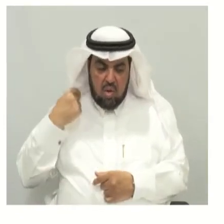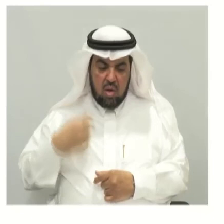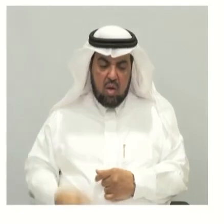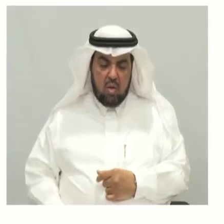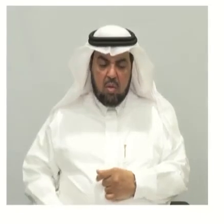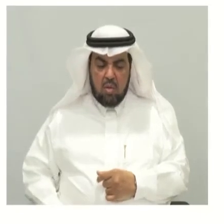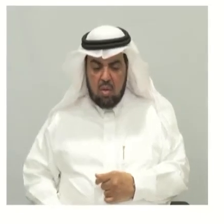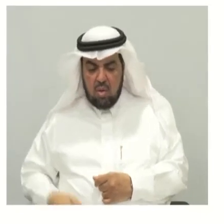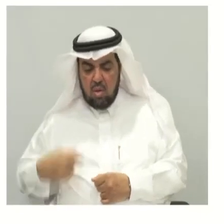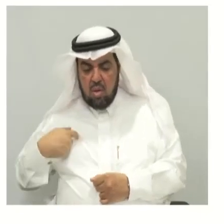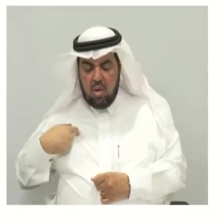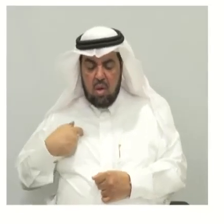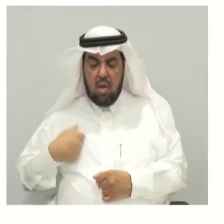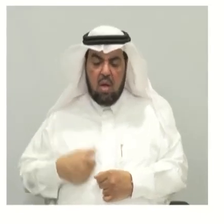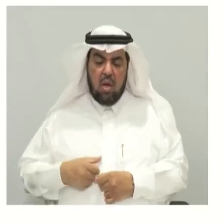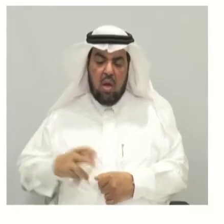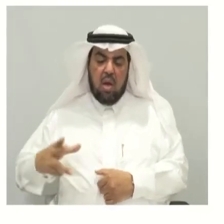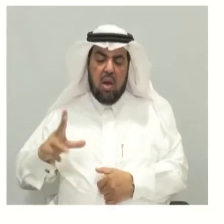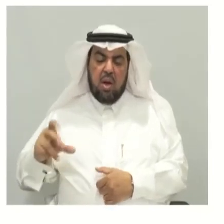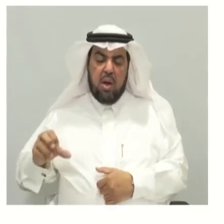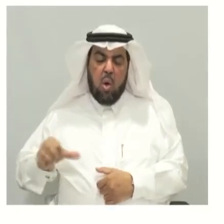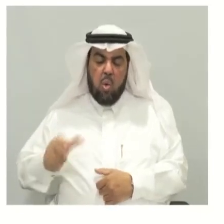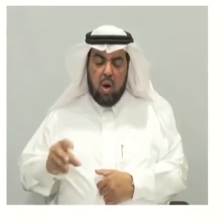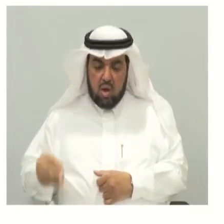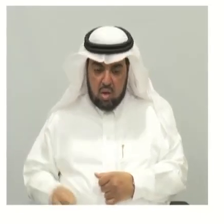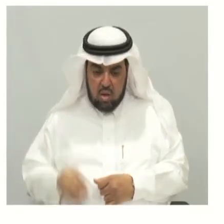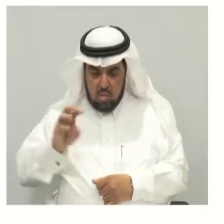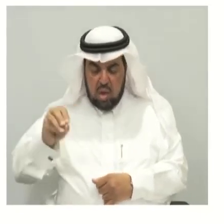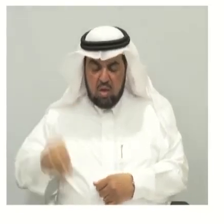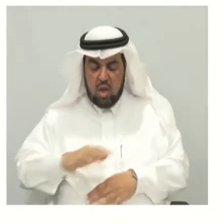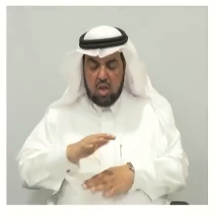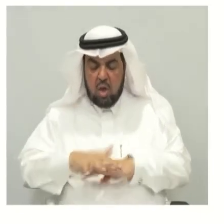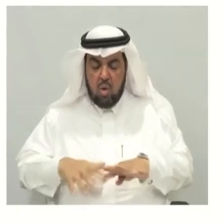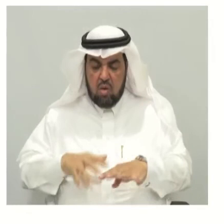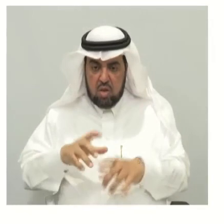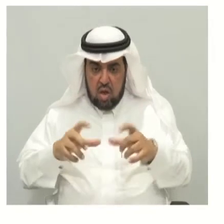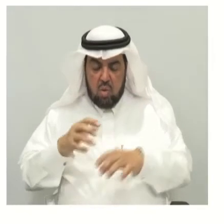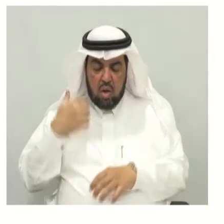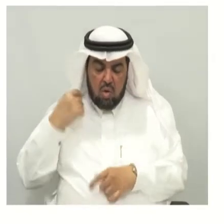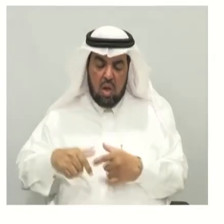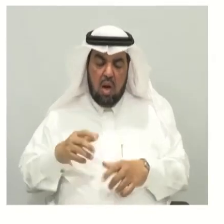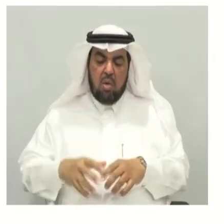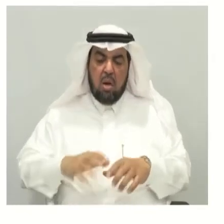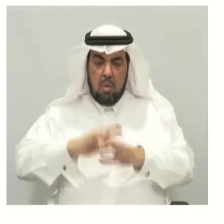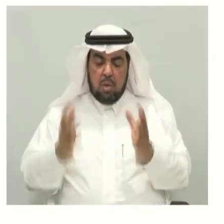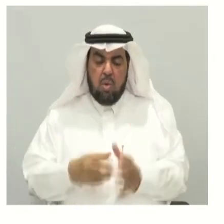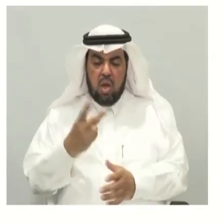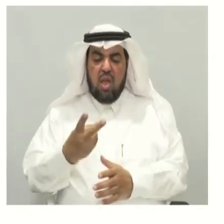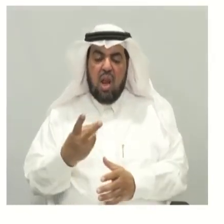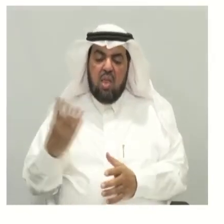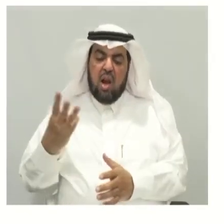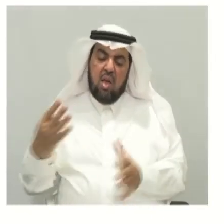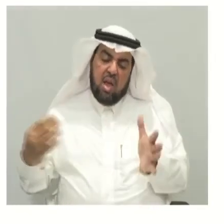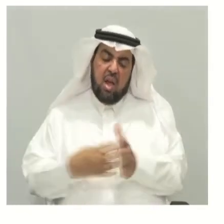أحسنتم، هي ماذا؟ هي الدورة. منطقة في الجدول الدوري تتألف من المجموعات 3 إلى 12